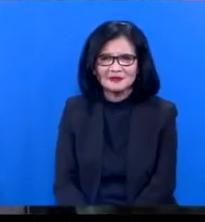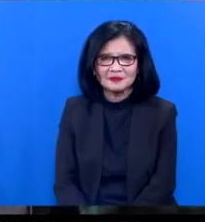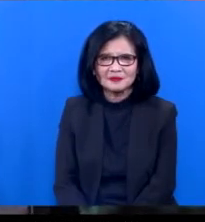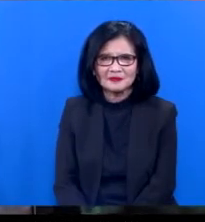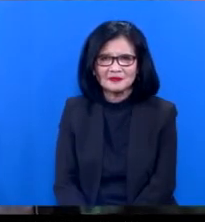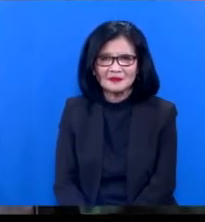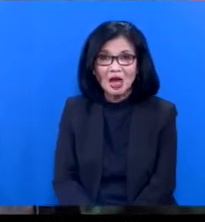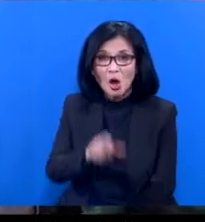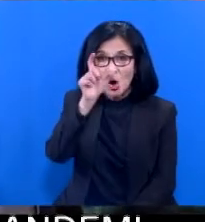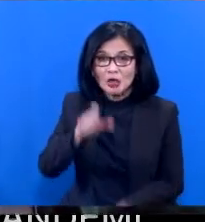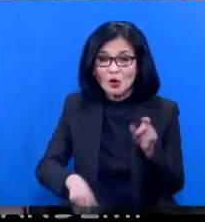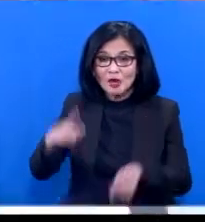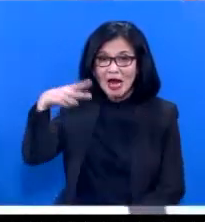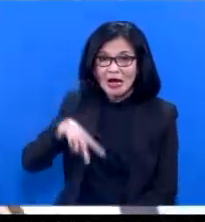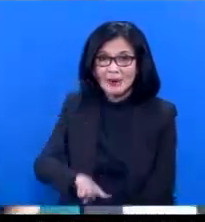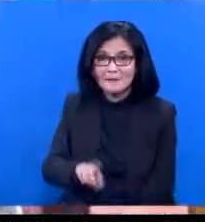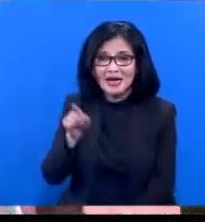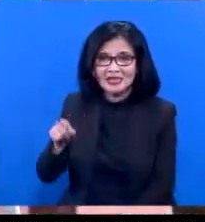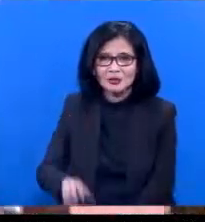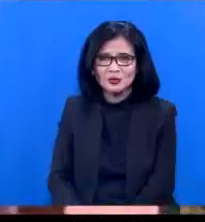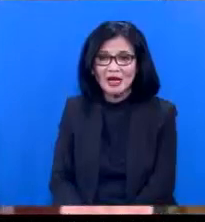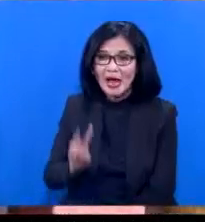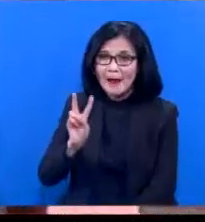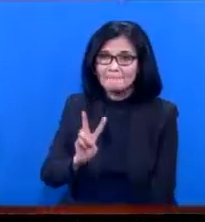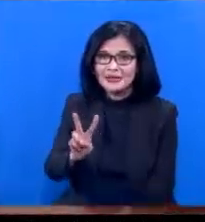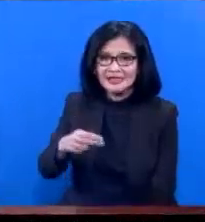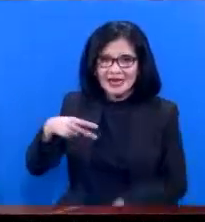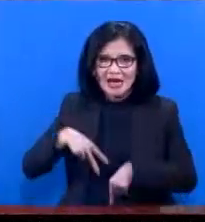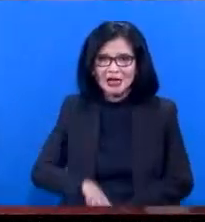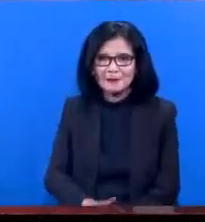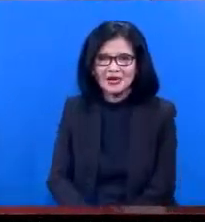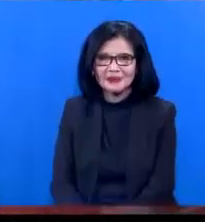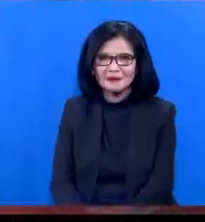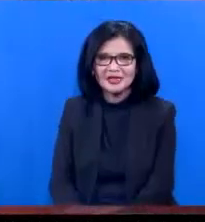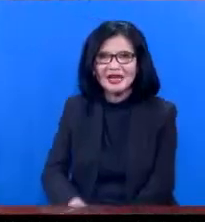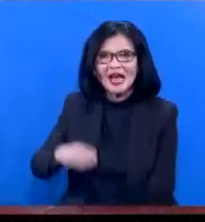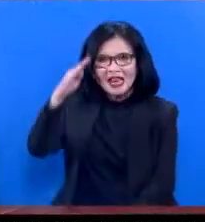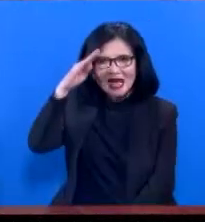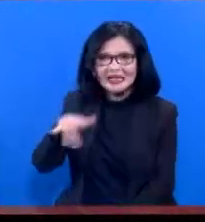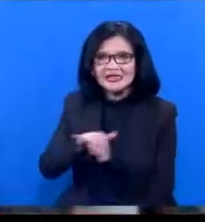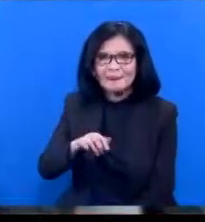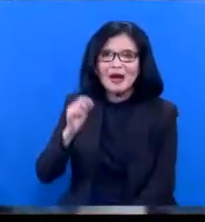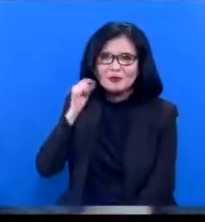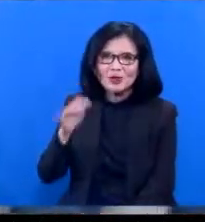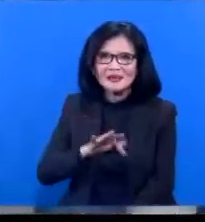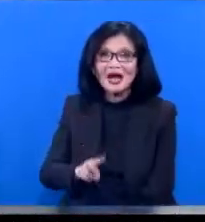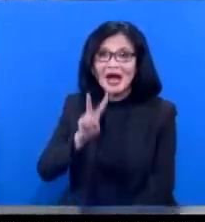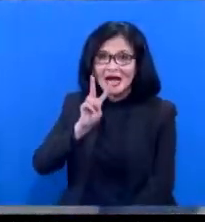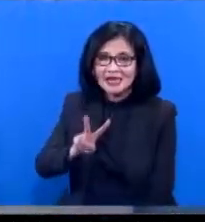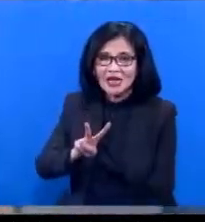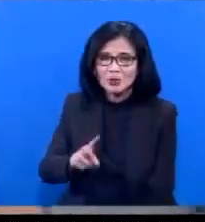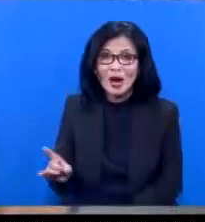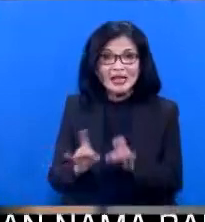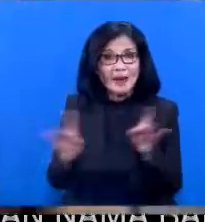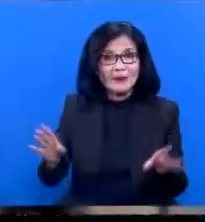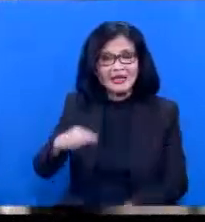Sebagian besar orang kembar di Desa Jonggrangan merupakan pasangan kembar dengan jenis kelamin yang sama. Hanya 2 pasang kembar berbeda